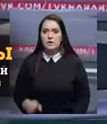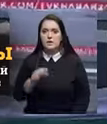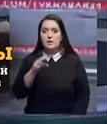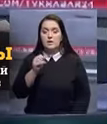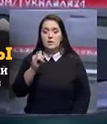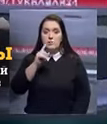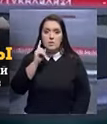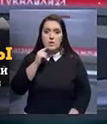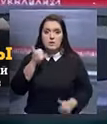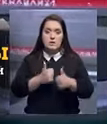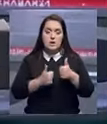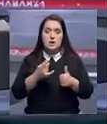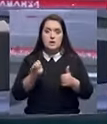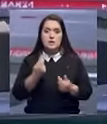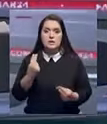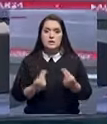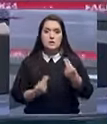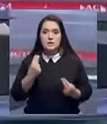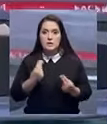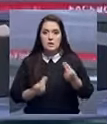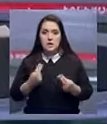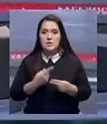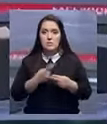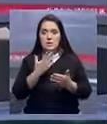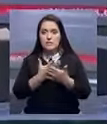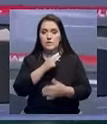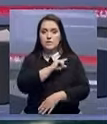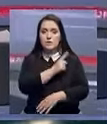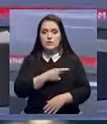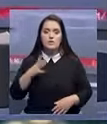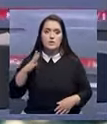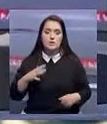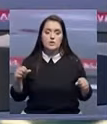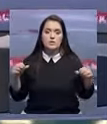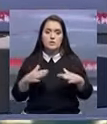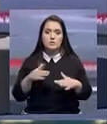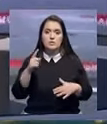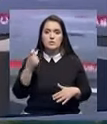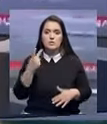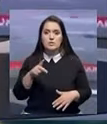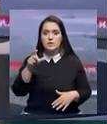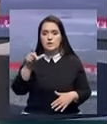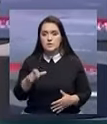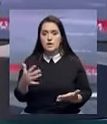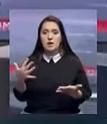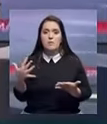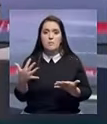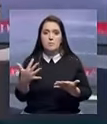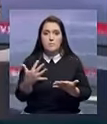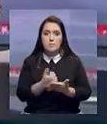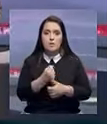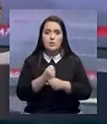В Актау молодежь соревновалась в национальных играх. На сцене амфитеатра показать свою силу и выносливость собрались больше 120